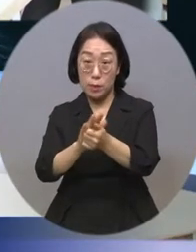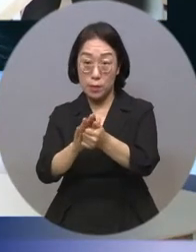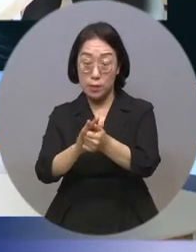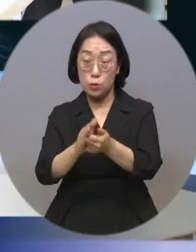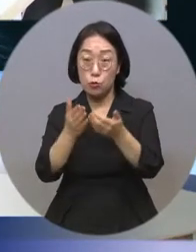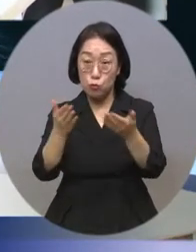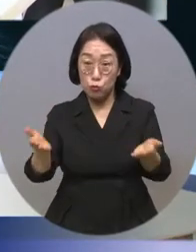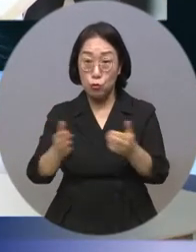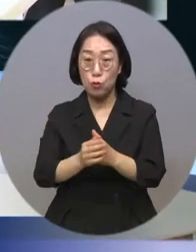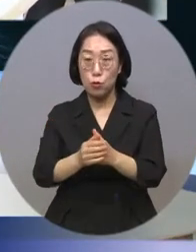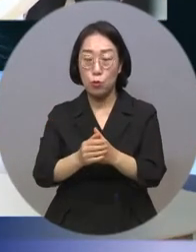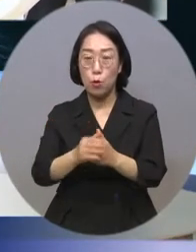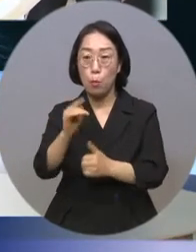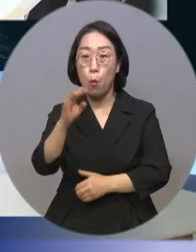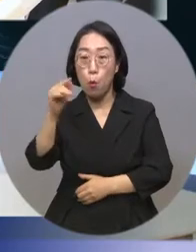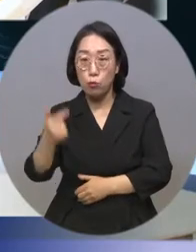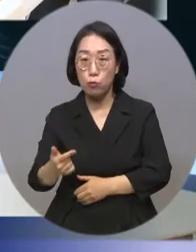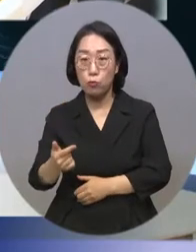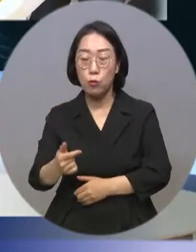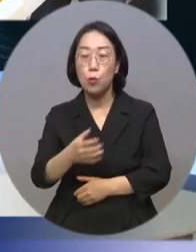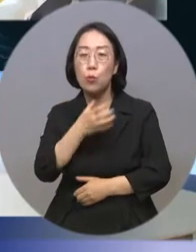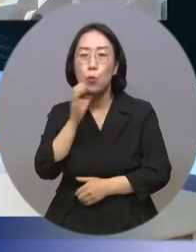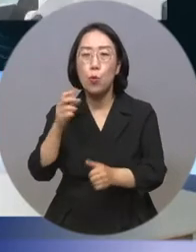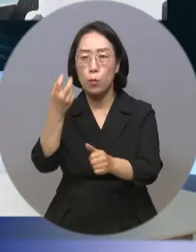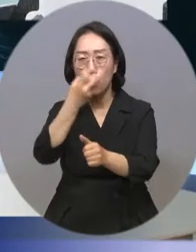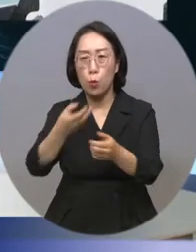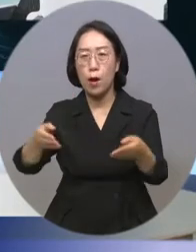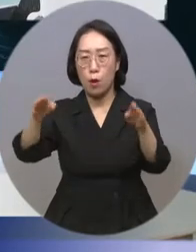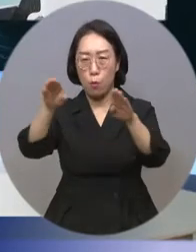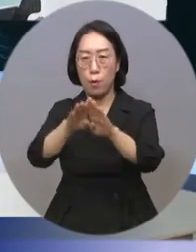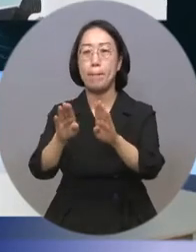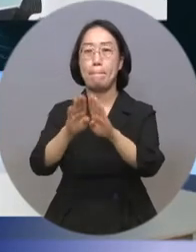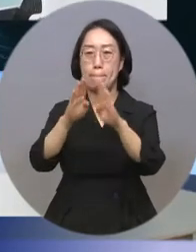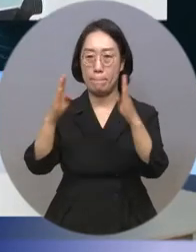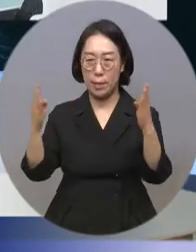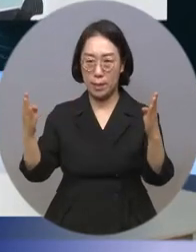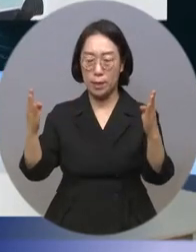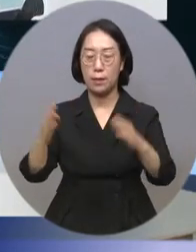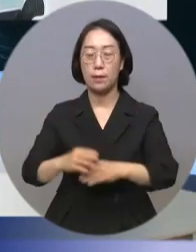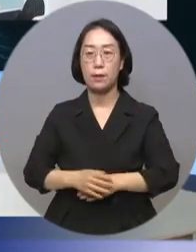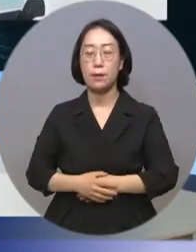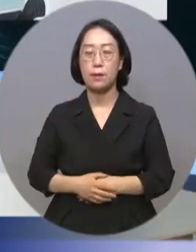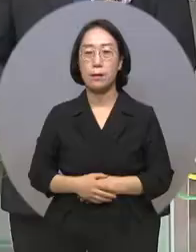전주 보훈요양원이 문을 열었습니다. 보도에 장유진 기자입니다.